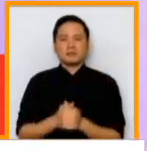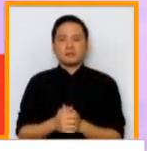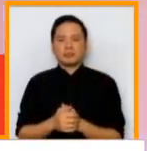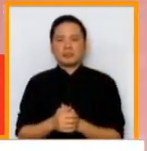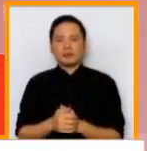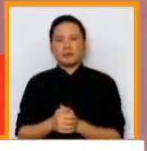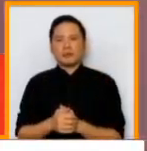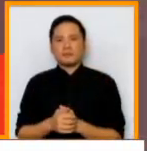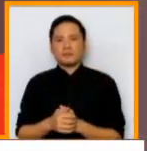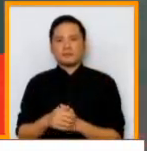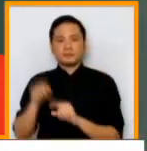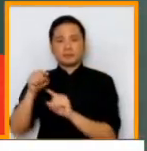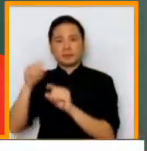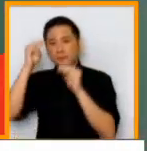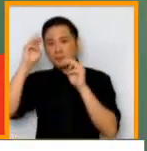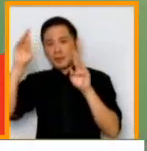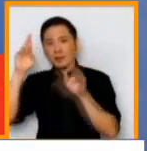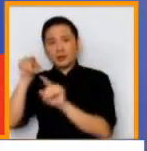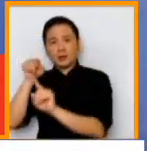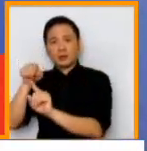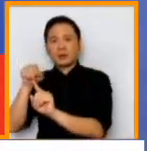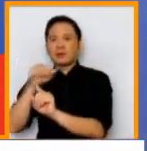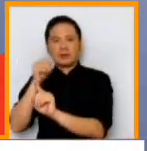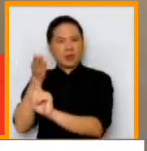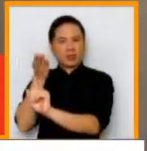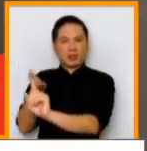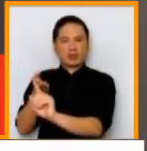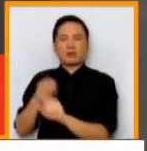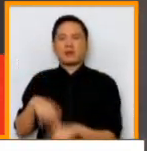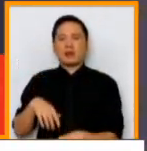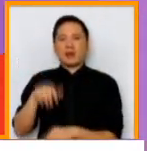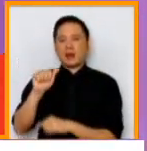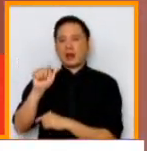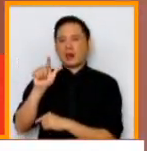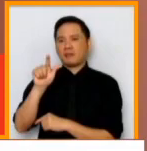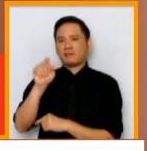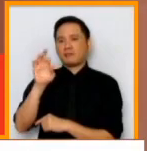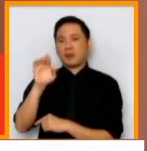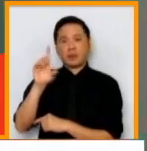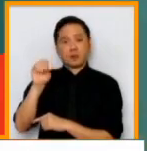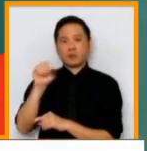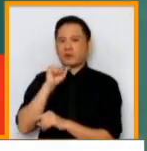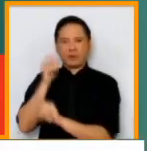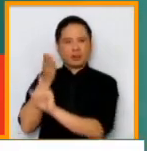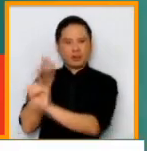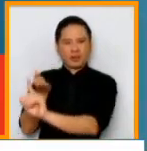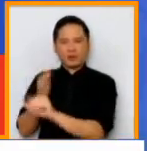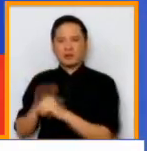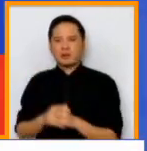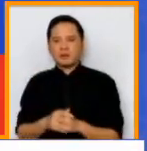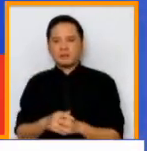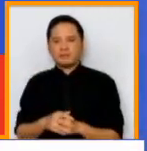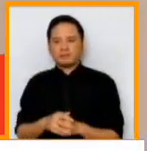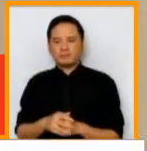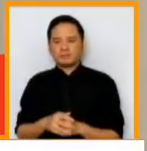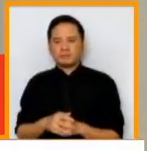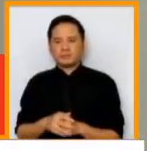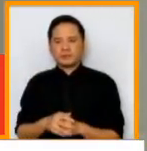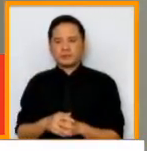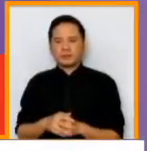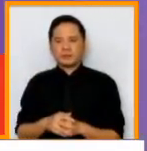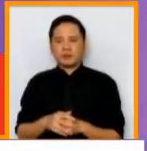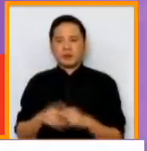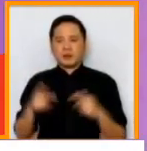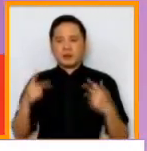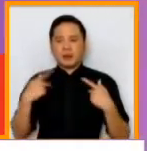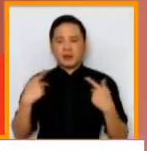ng San Francisco na si Alfredo Arquiliano Jr. Bago raw niya inaprubahan ang pagdaraos ng Friendship Ride, mahigpit ang bili nila